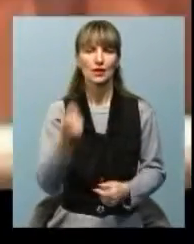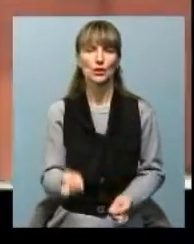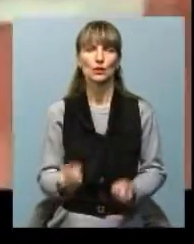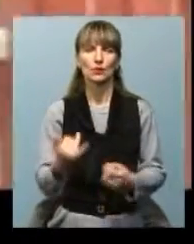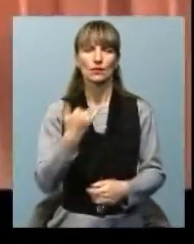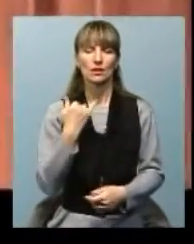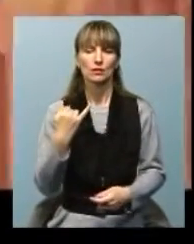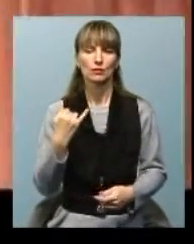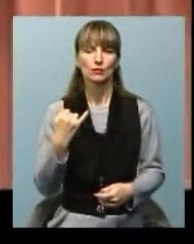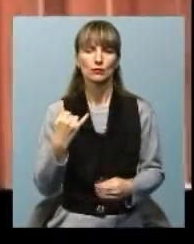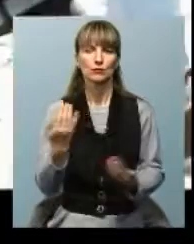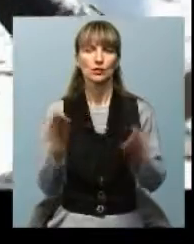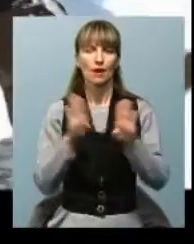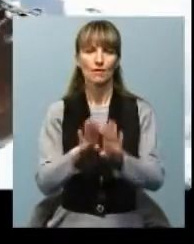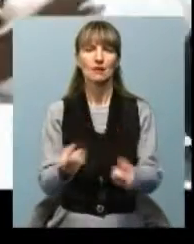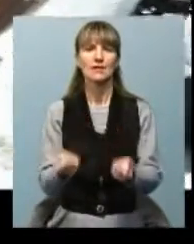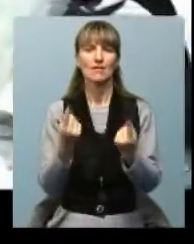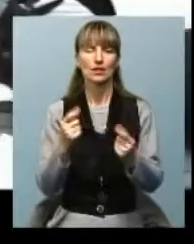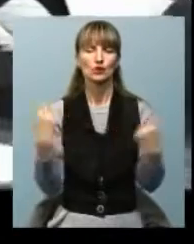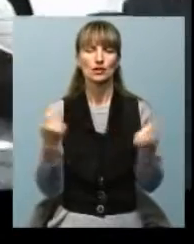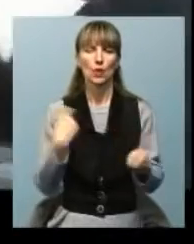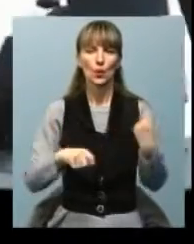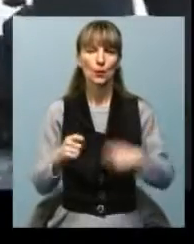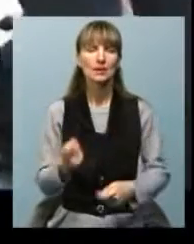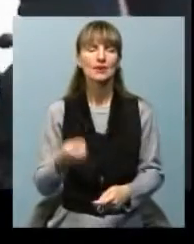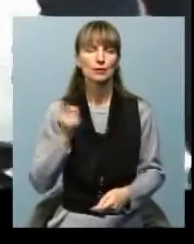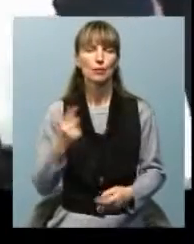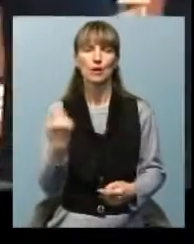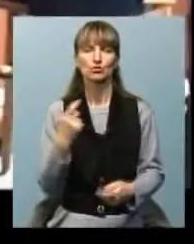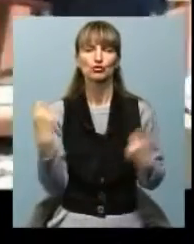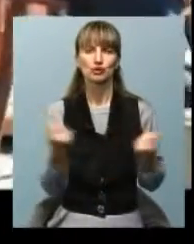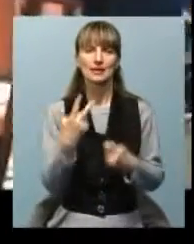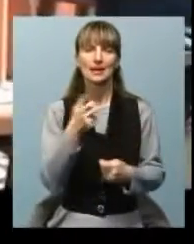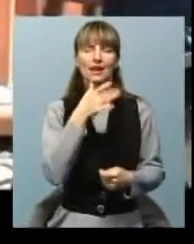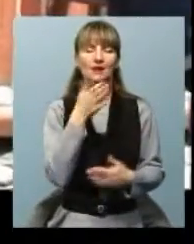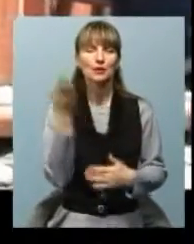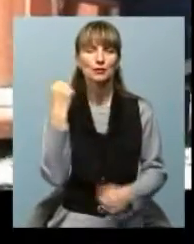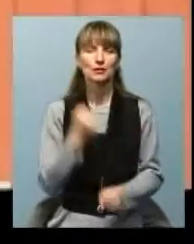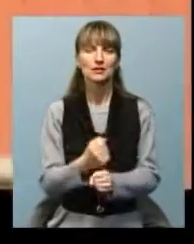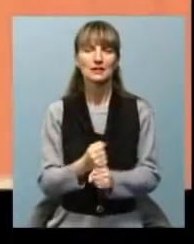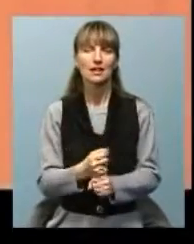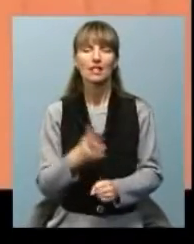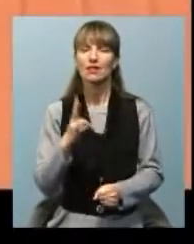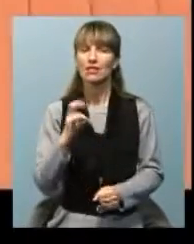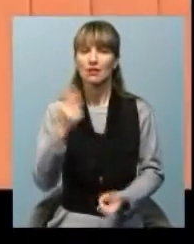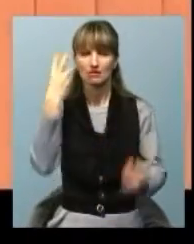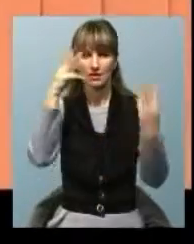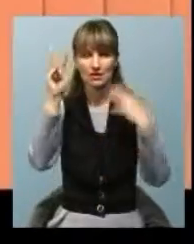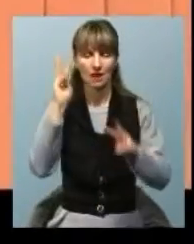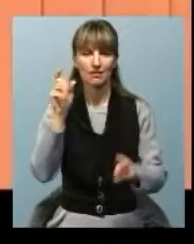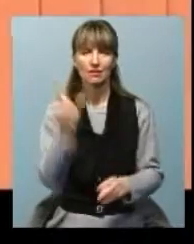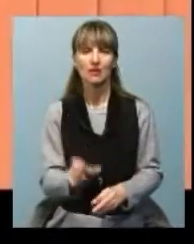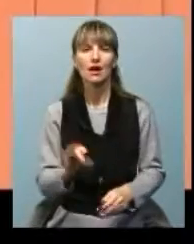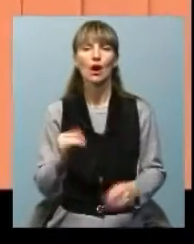звідки у нашому гардеробі з'явився джинсовий одяг? Насправді, перші джинси 300 років тому створив не дизайнер або модельєр,